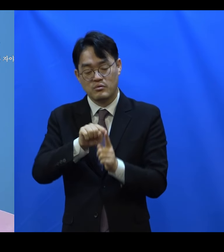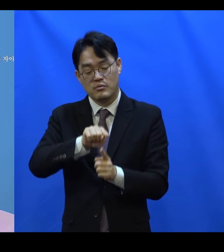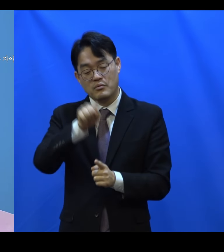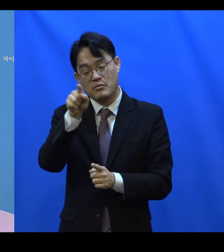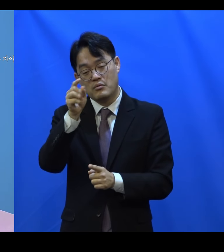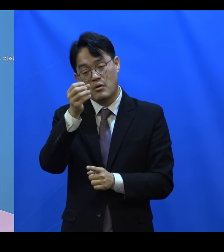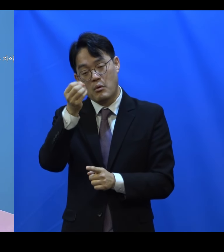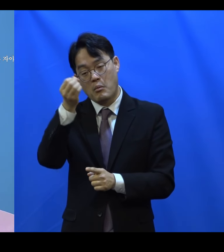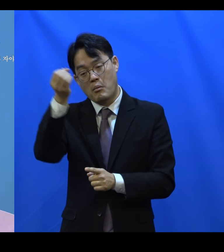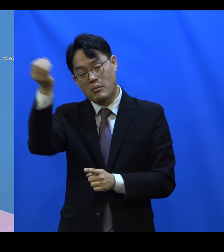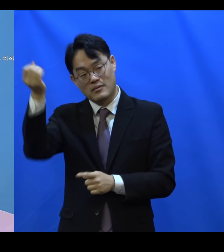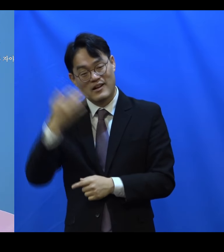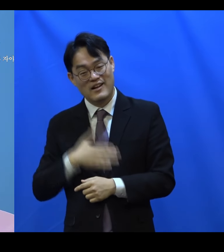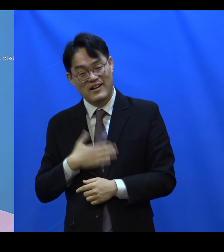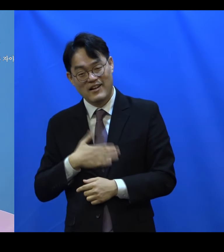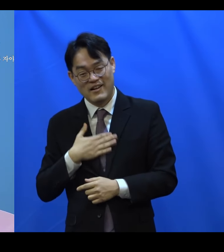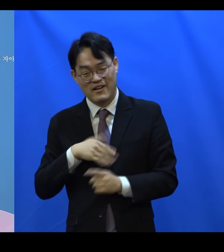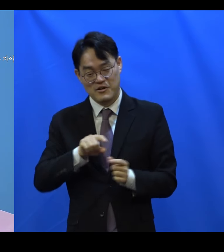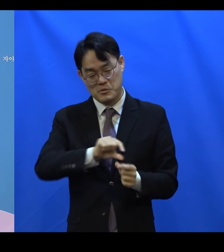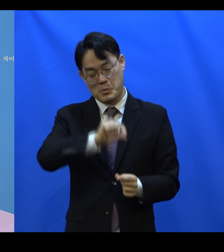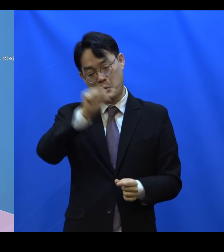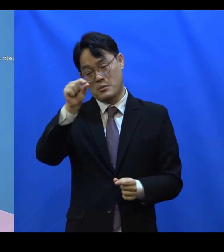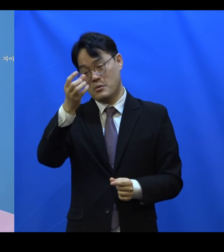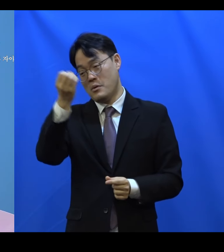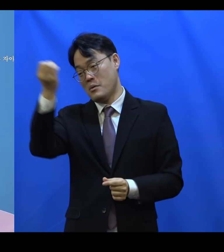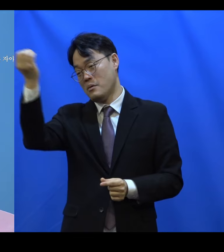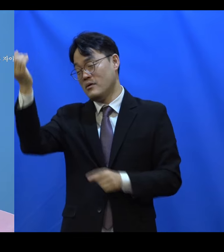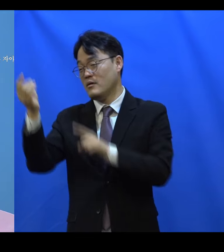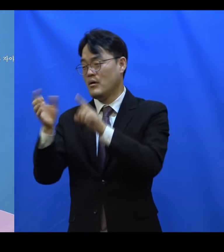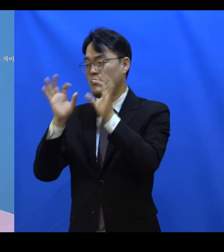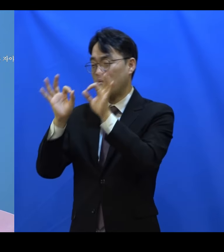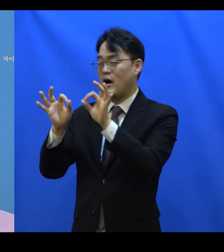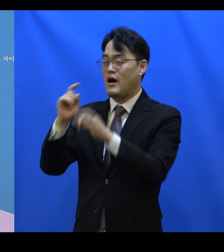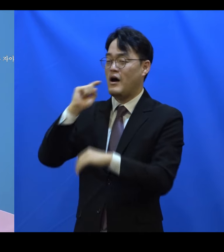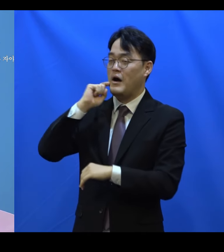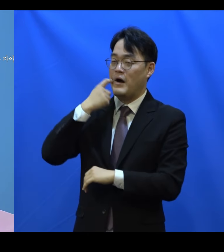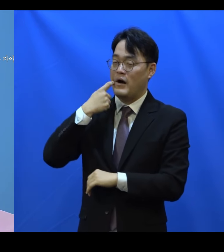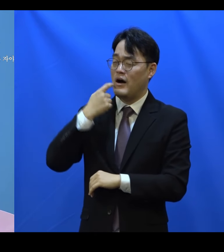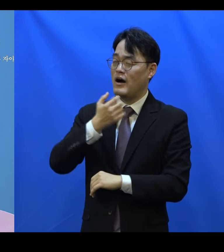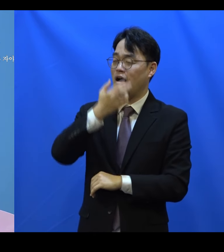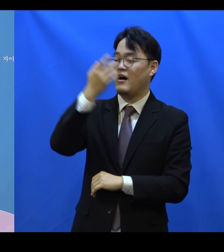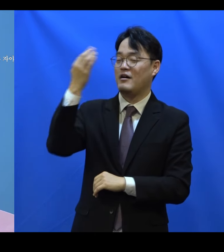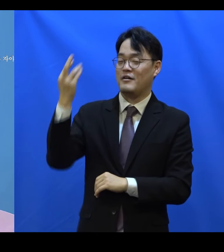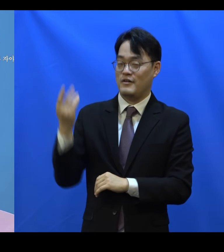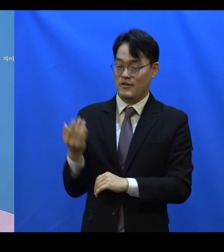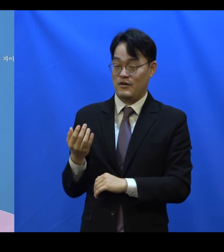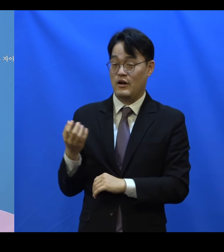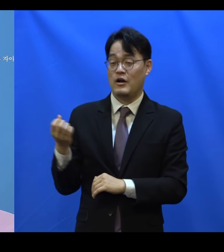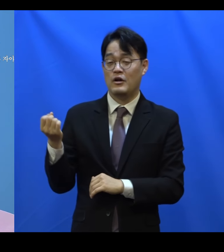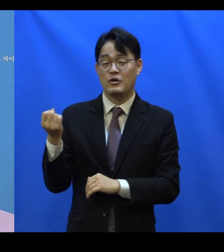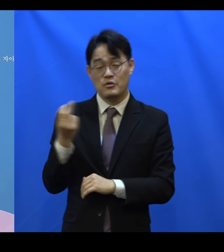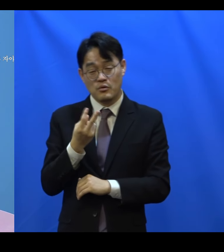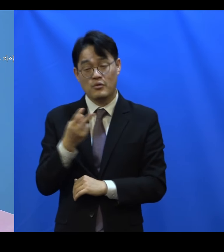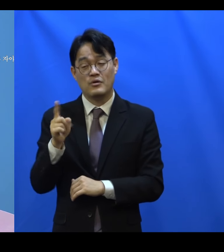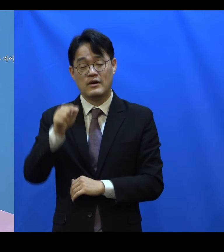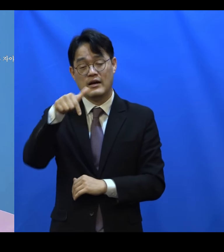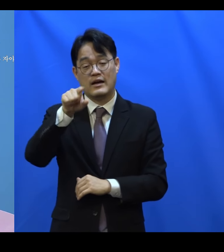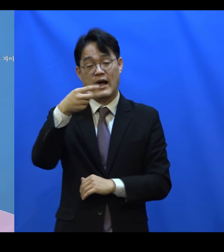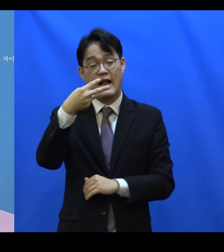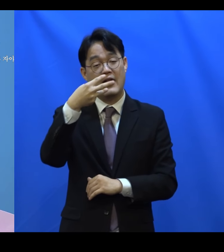갈대가 흔들릴 때도 가을에 이 석양에 비추었을 때가 얼마나 아름다워요. 꽃만 예뻐요,